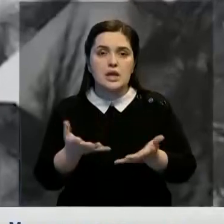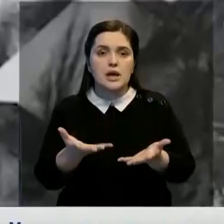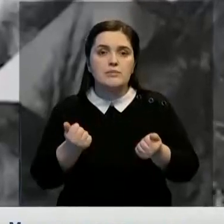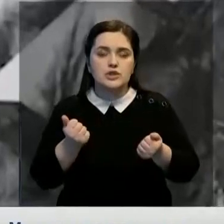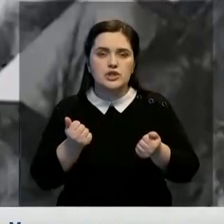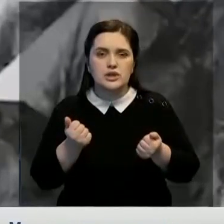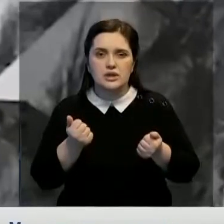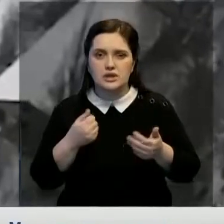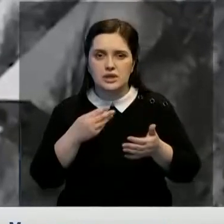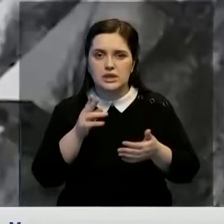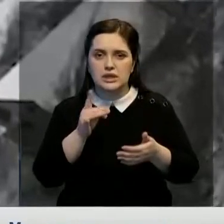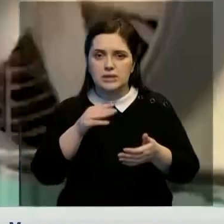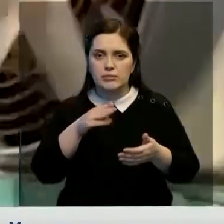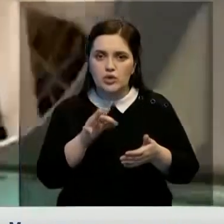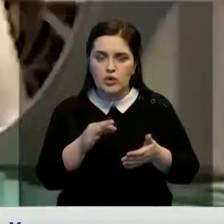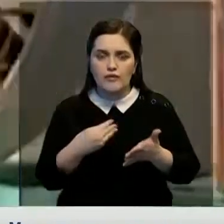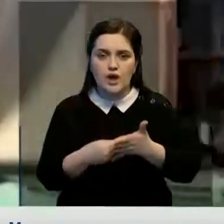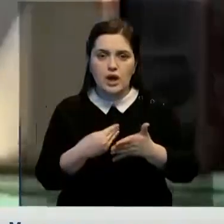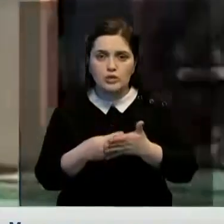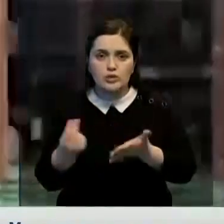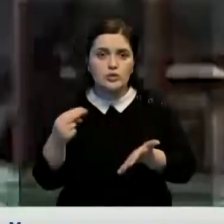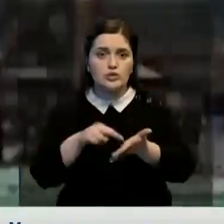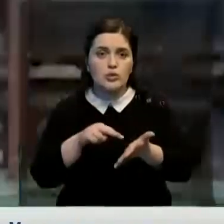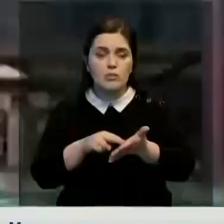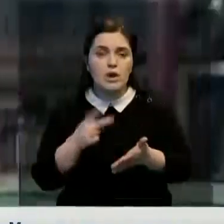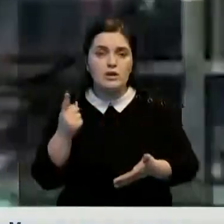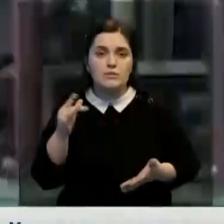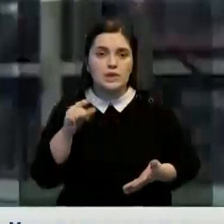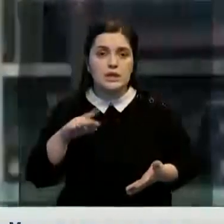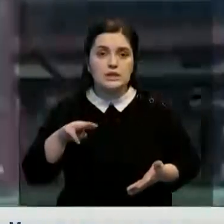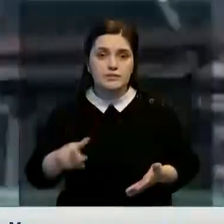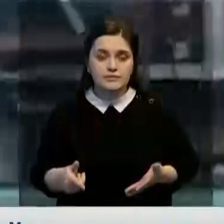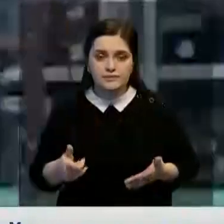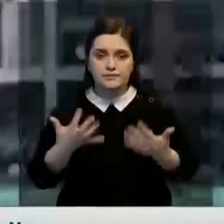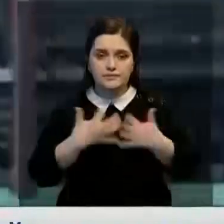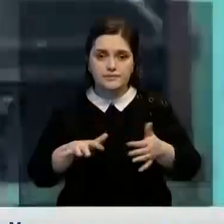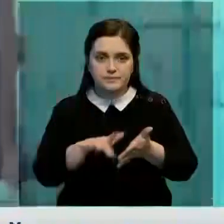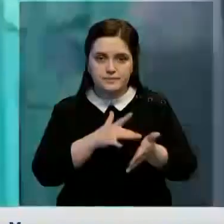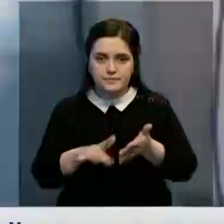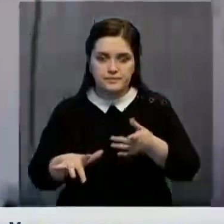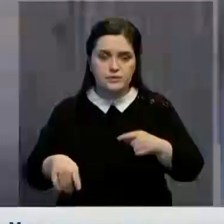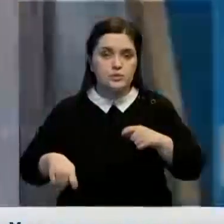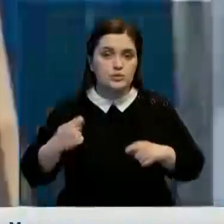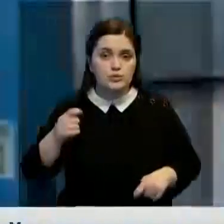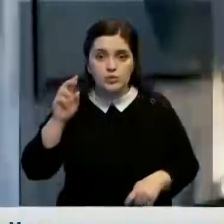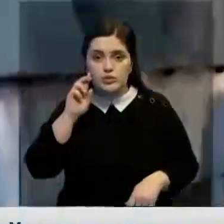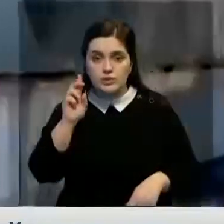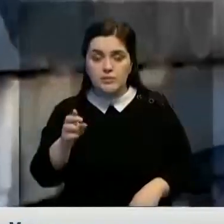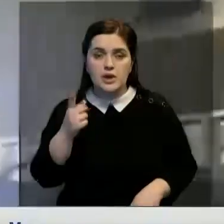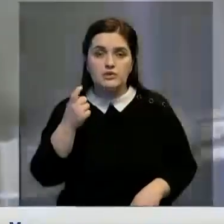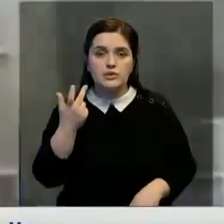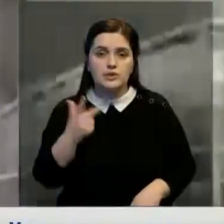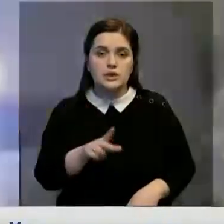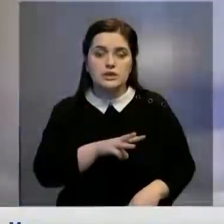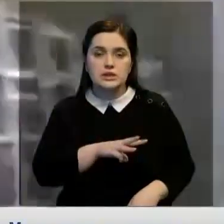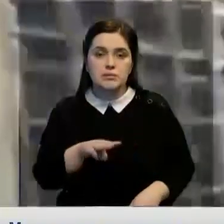криптовалюты. Общая стоимость оборудования превышает 1 000 000 000 тенге. По предварительным оценкам, причиненный майнерами государству ущерб составил